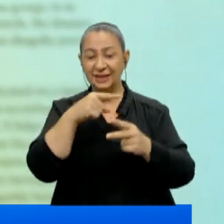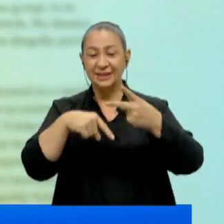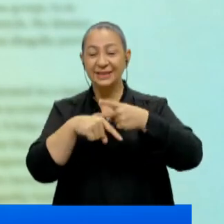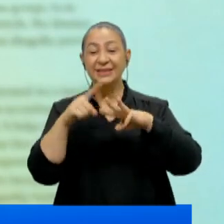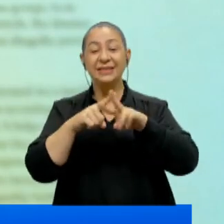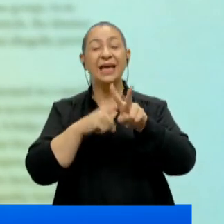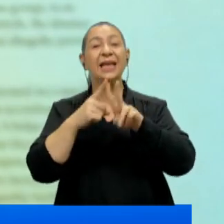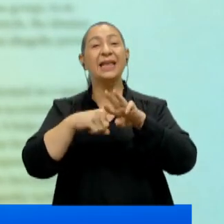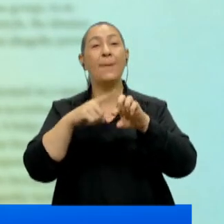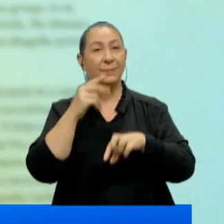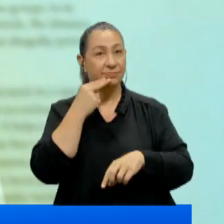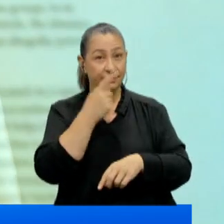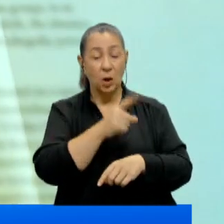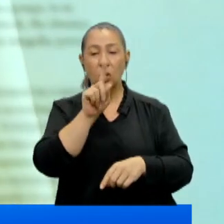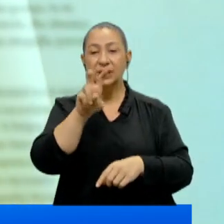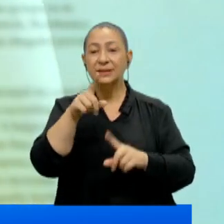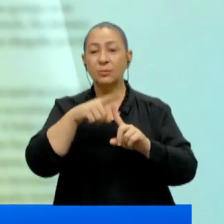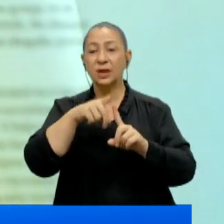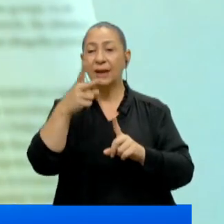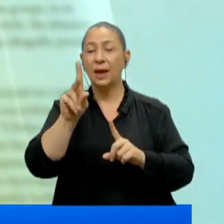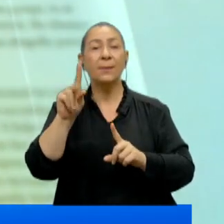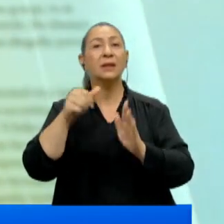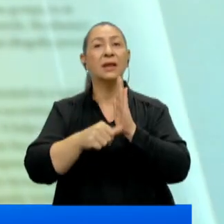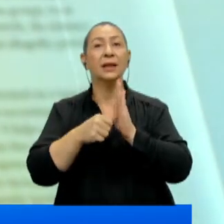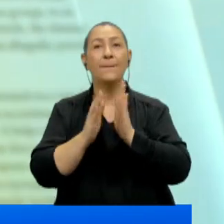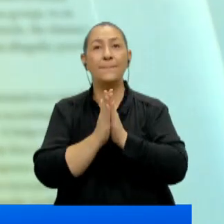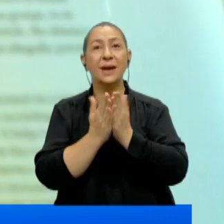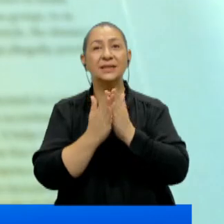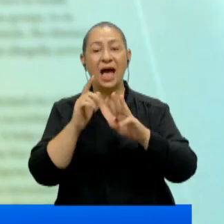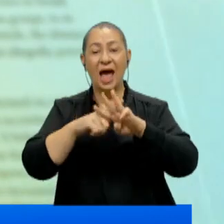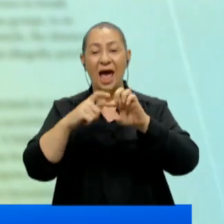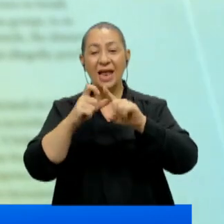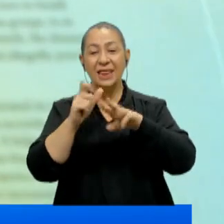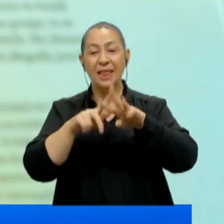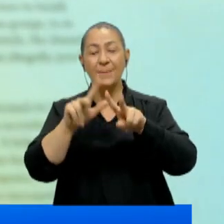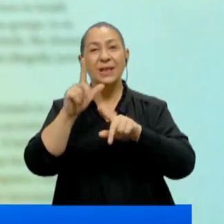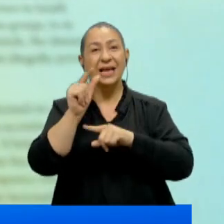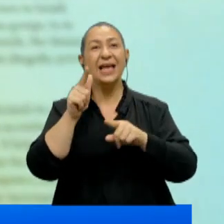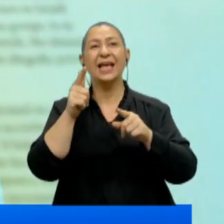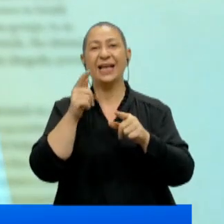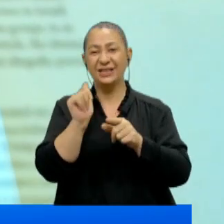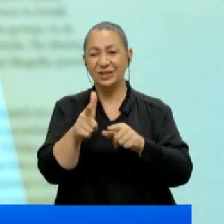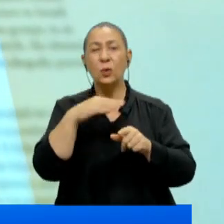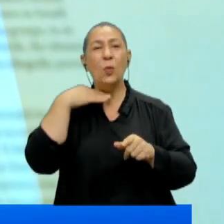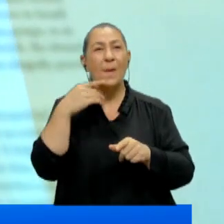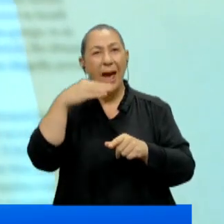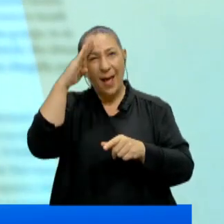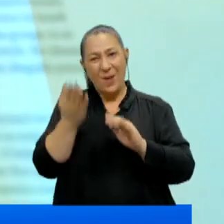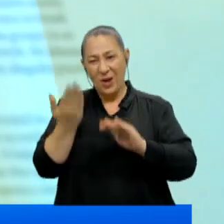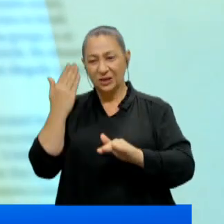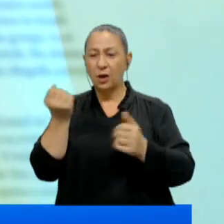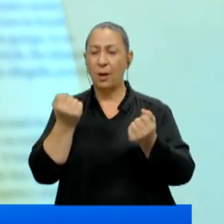Gül Yılmaz 18 Temmuz 2021 tarihinde Mersin Erdemli ilçesinde Kurban Bayramı öncesi